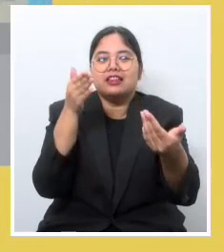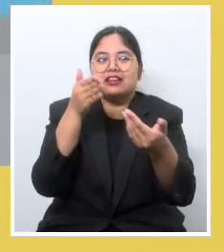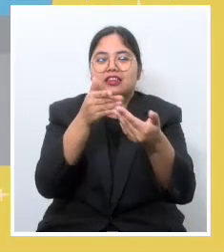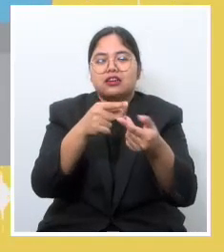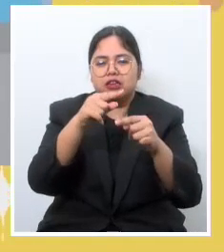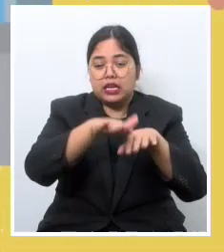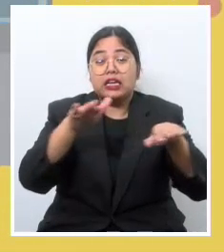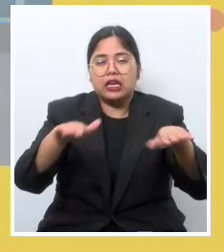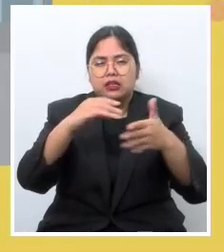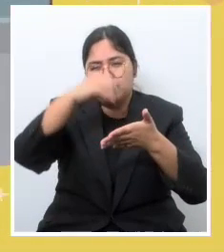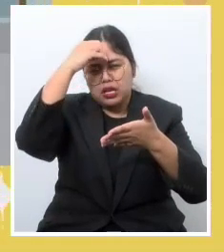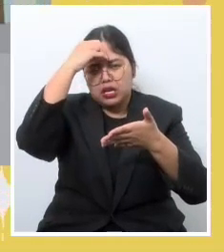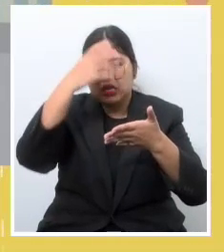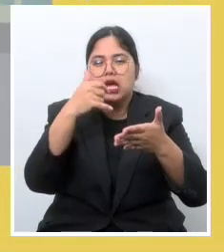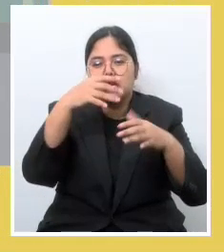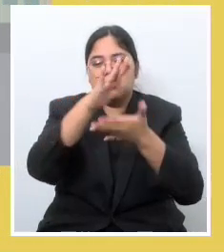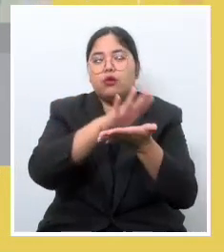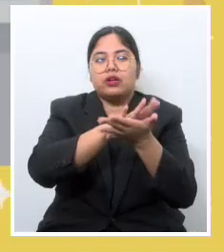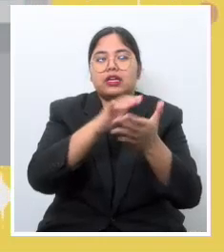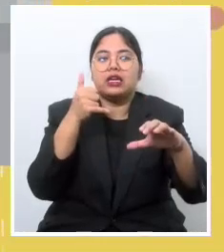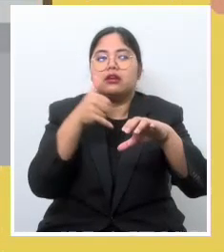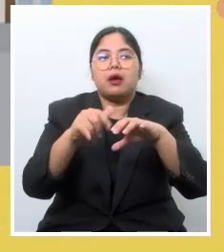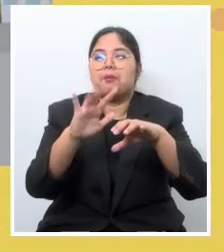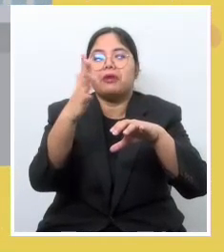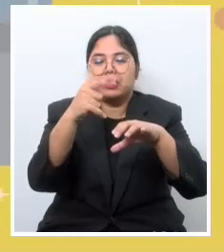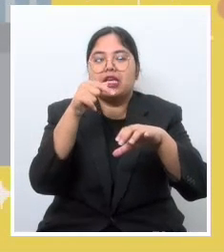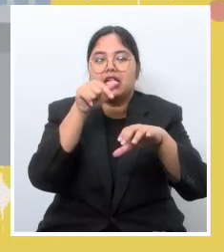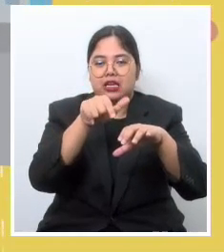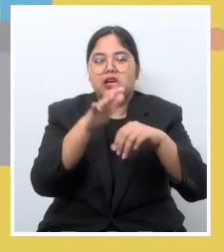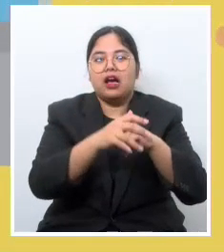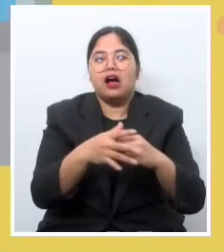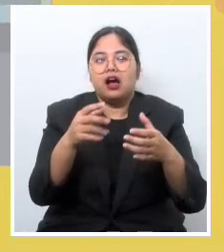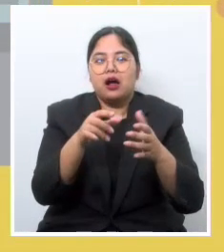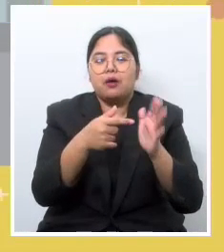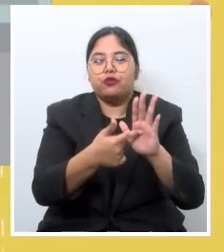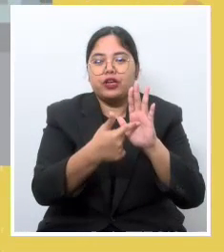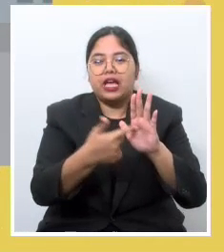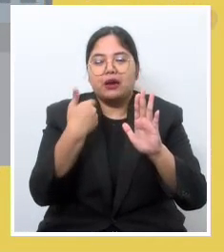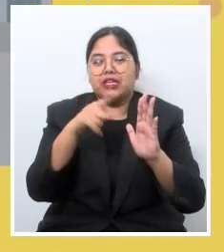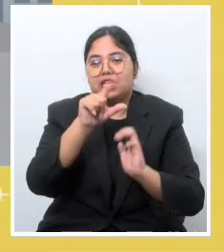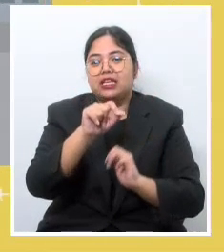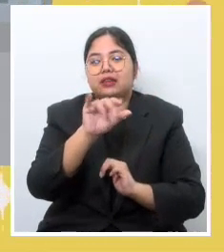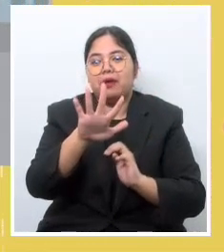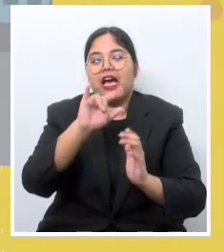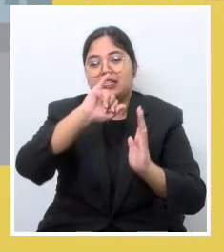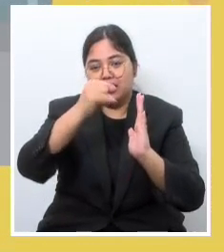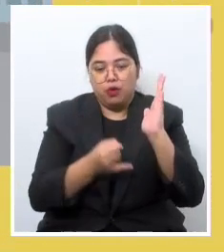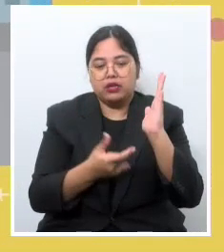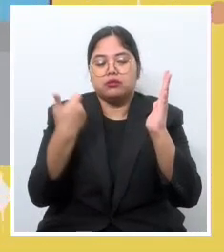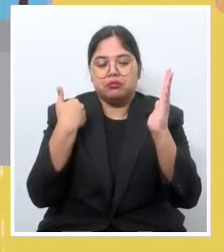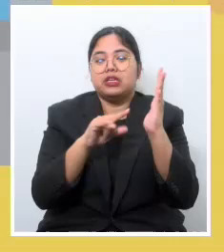หลุดจากระบบการศึกษาในพื้นที่ทั่วประเทศโครงการนี้เริ่มต้นนำร่องใน 25จังหวัดรวมถึง